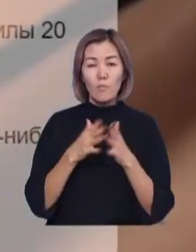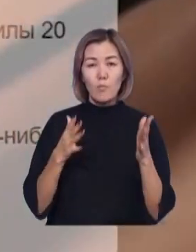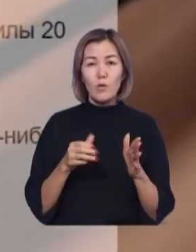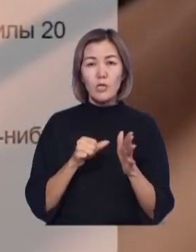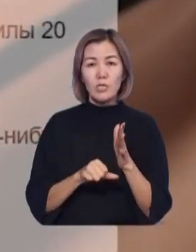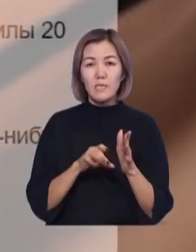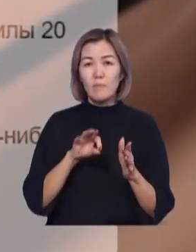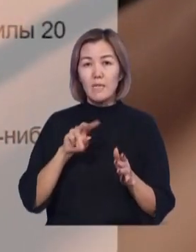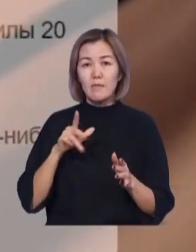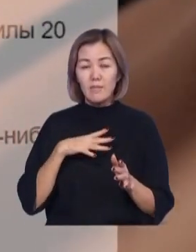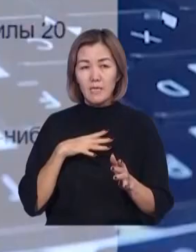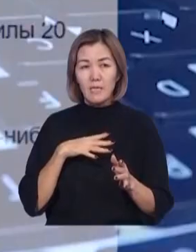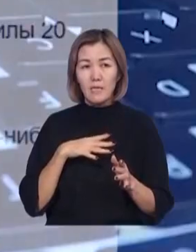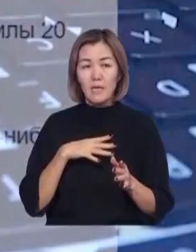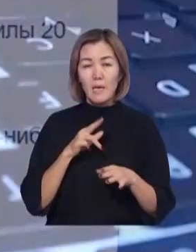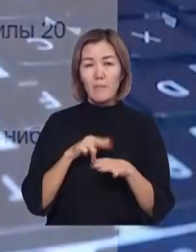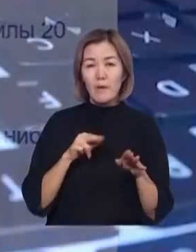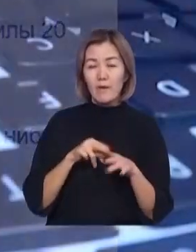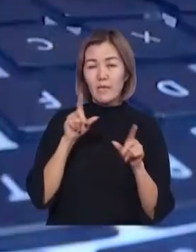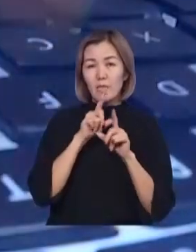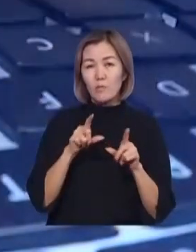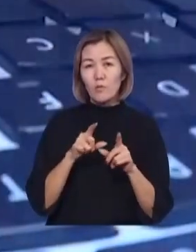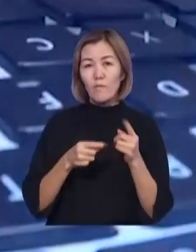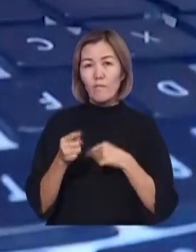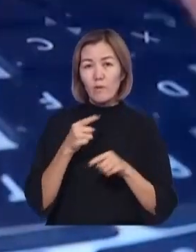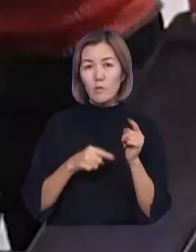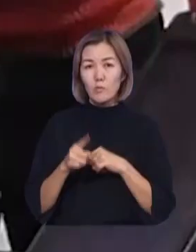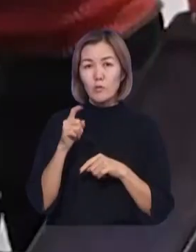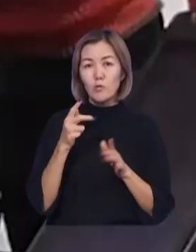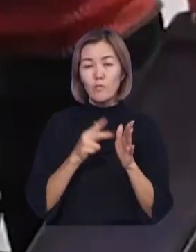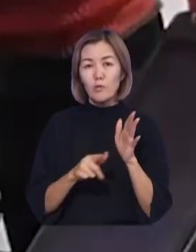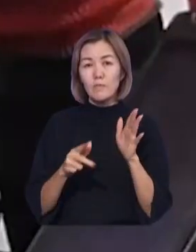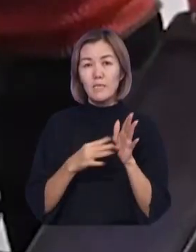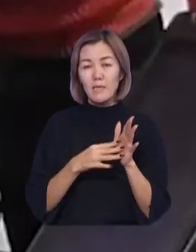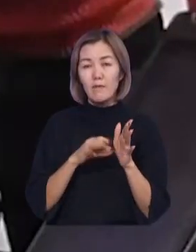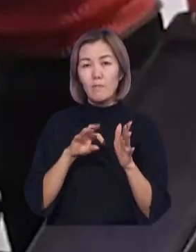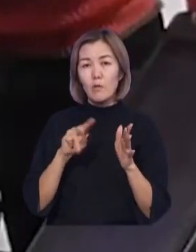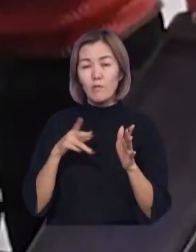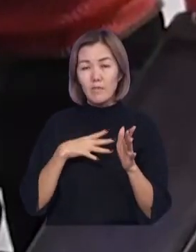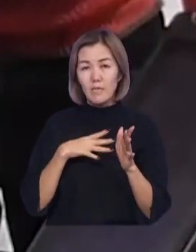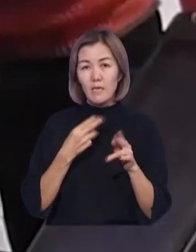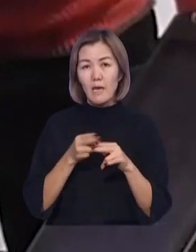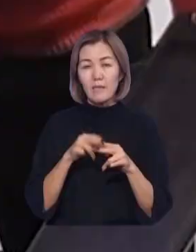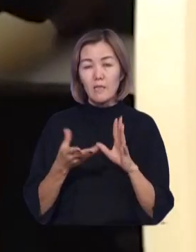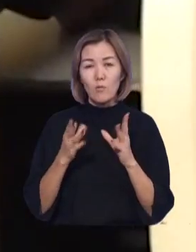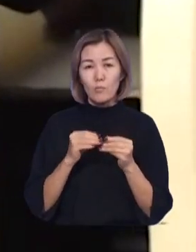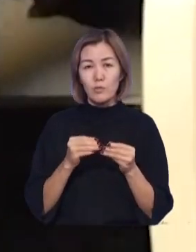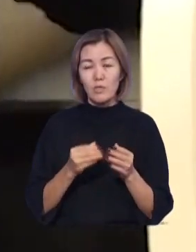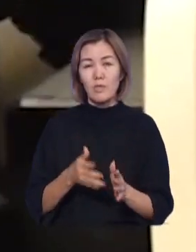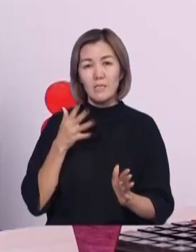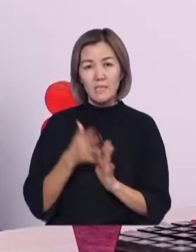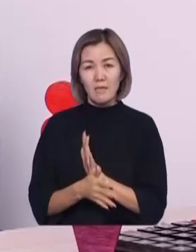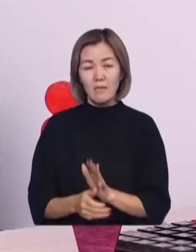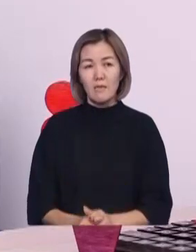6 млрд тенге правоохранительным органам удалось вернуть только 189 млн тенге от этой суммы